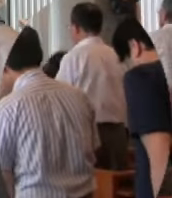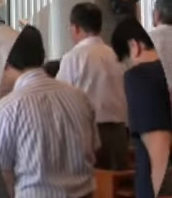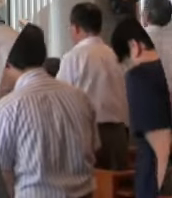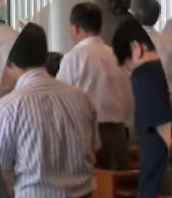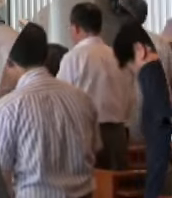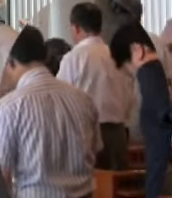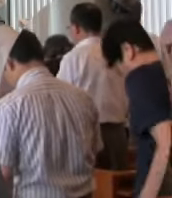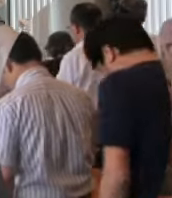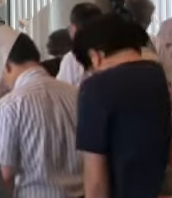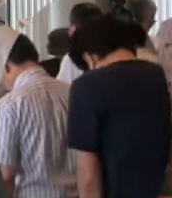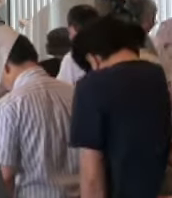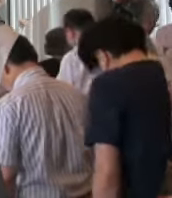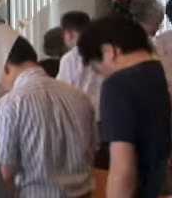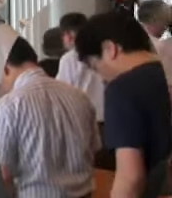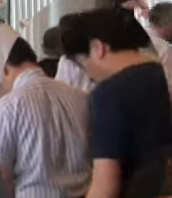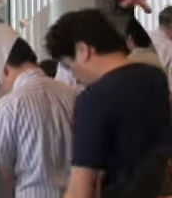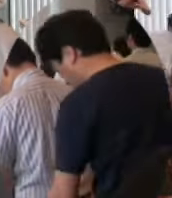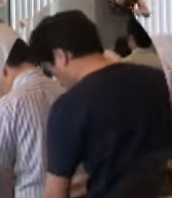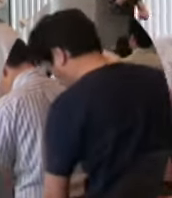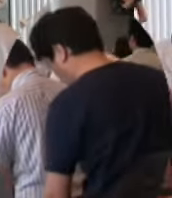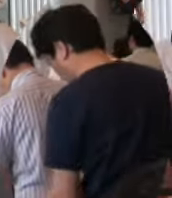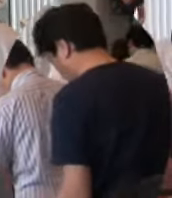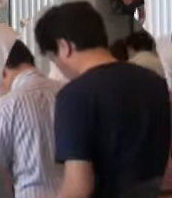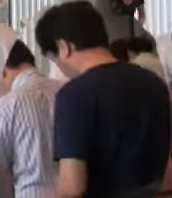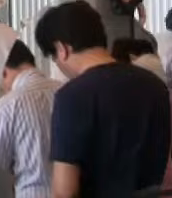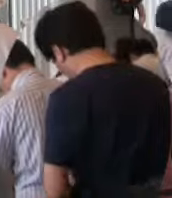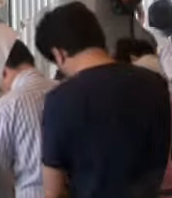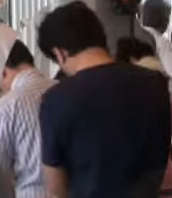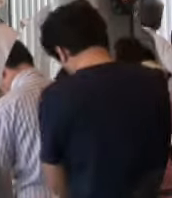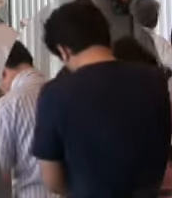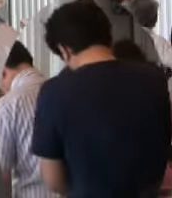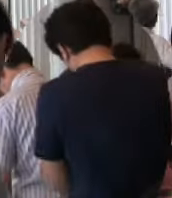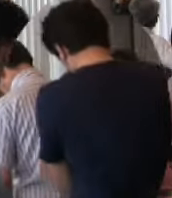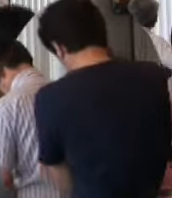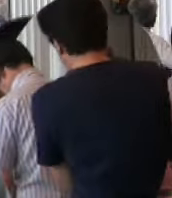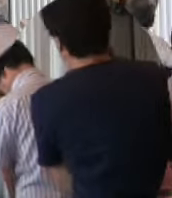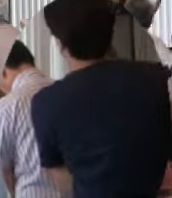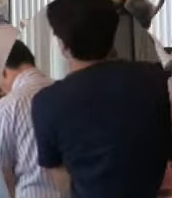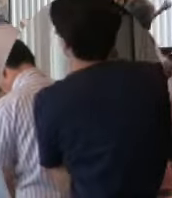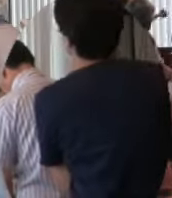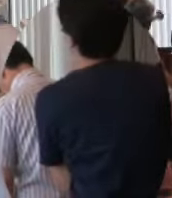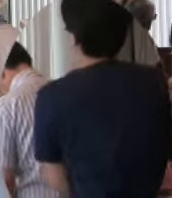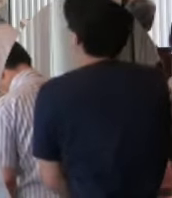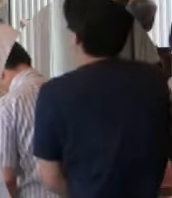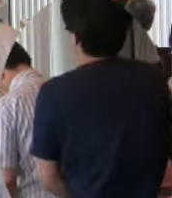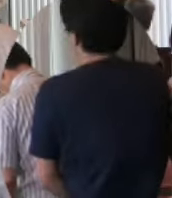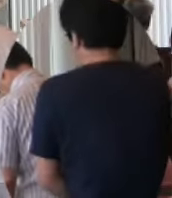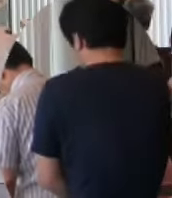今日はようこそおいでくださいました。これをもちまして礼拝を終わりたいと思います。来週は通常通り